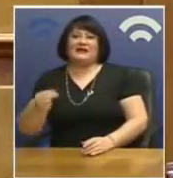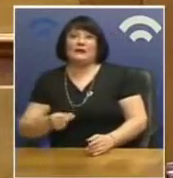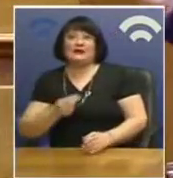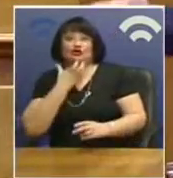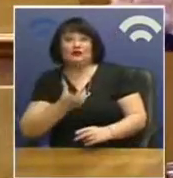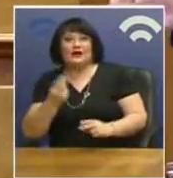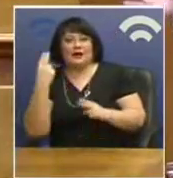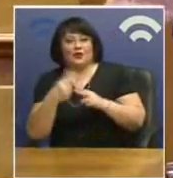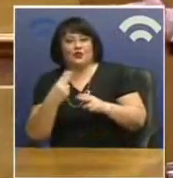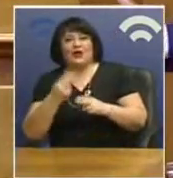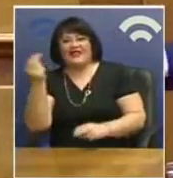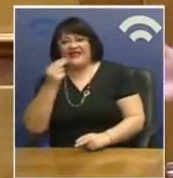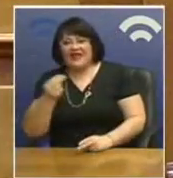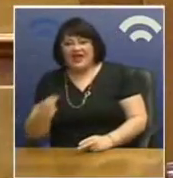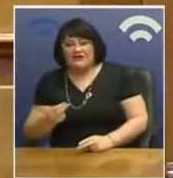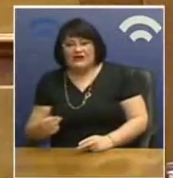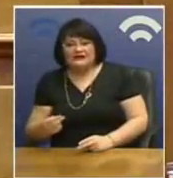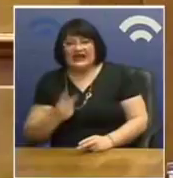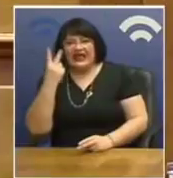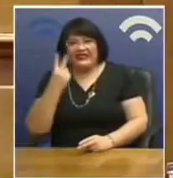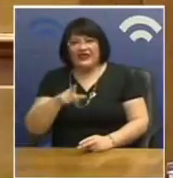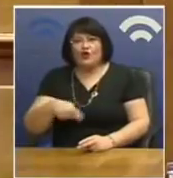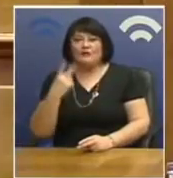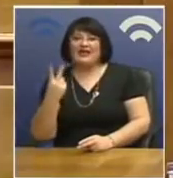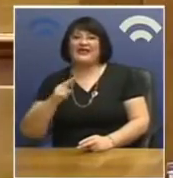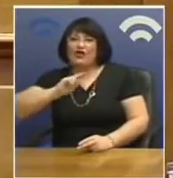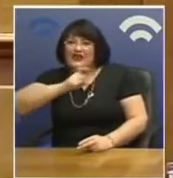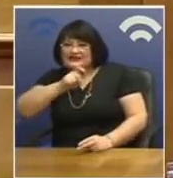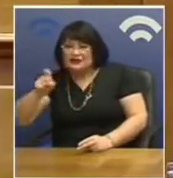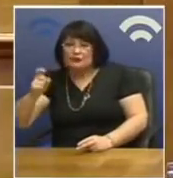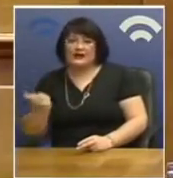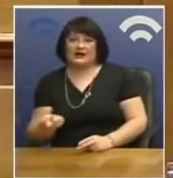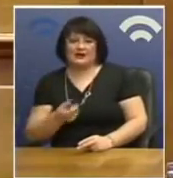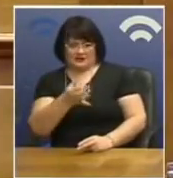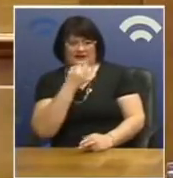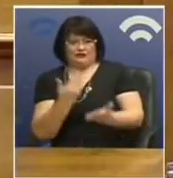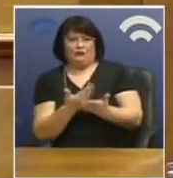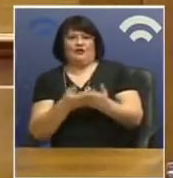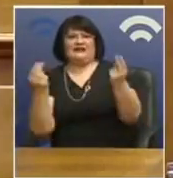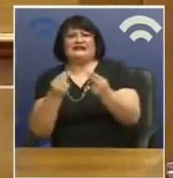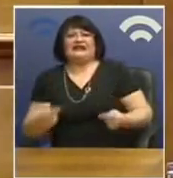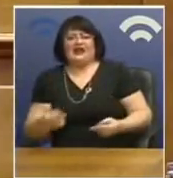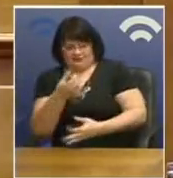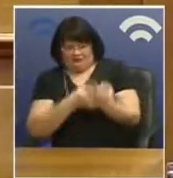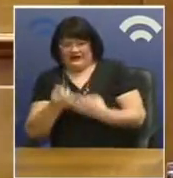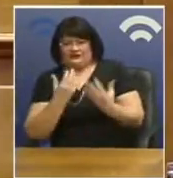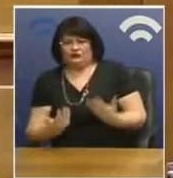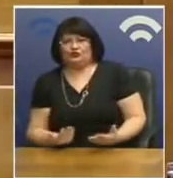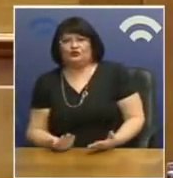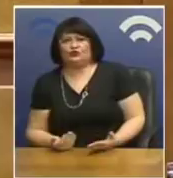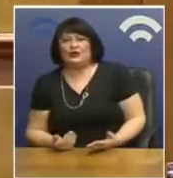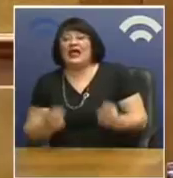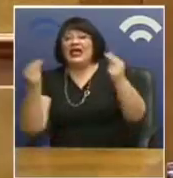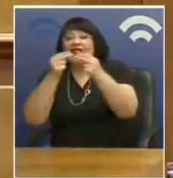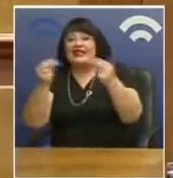υποθέσεις, υπολογίζονται 1,2 δις. Το διαψεύδετε ότι είναι τόσο? Πείτε εσείς τι στοιχεία έχετε. Για μια σειρά από υποθέσεις